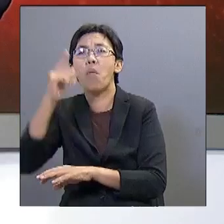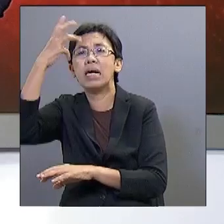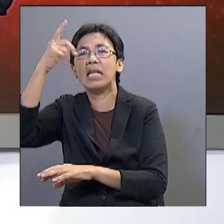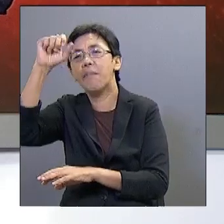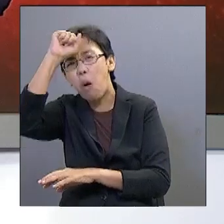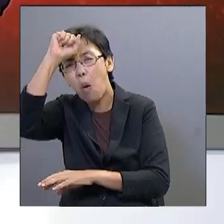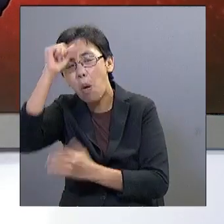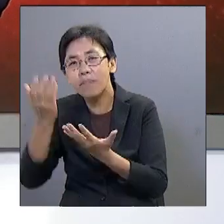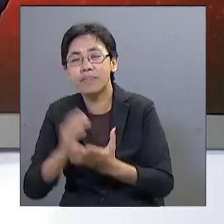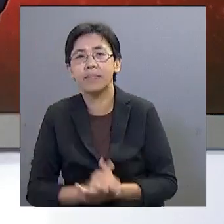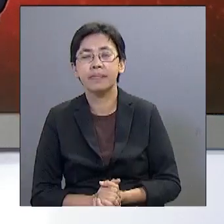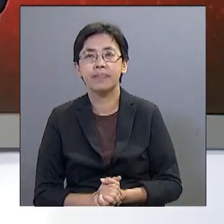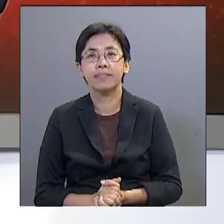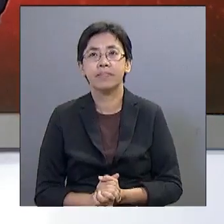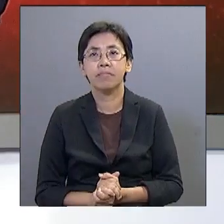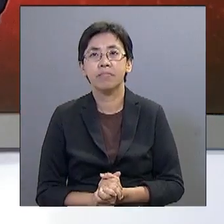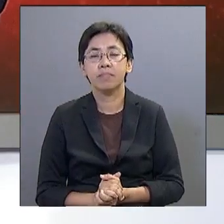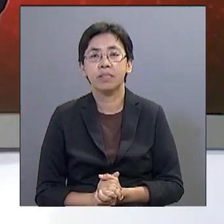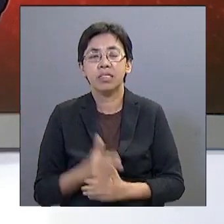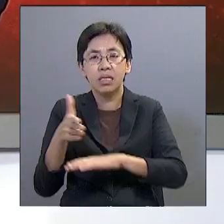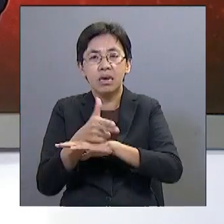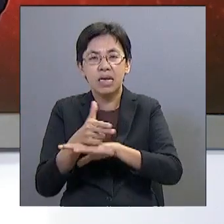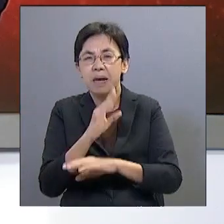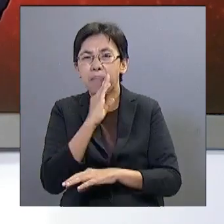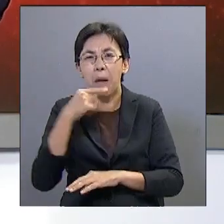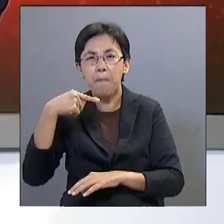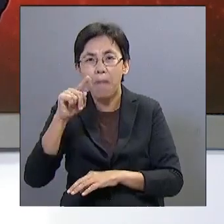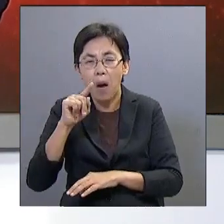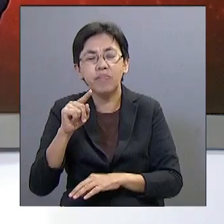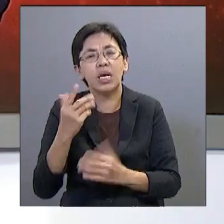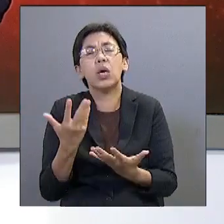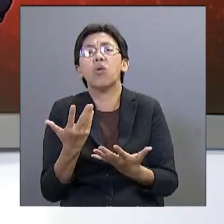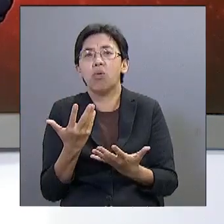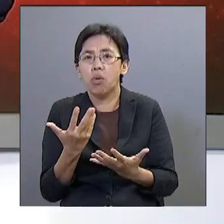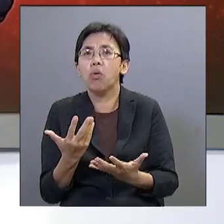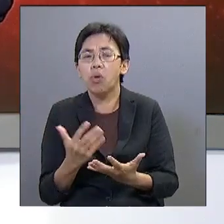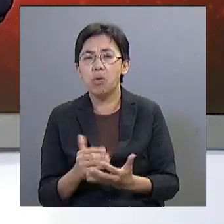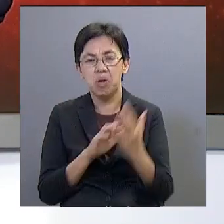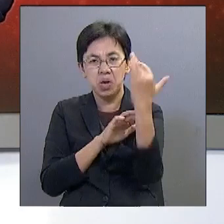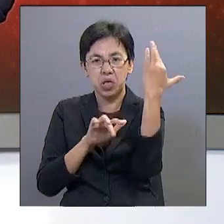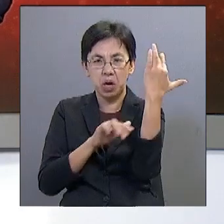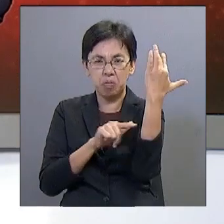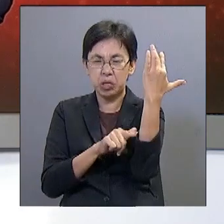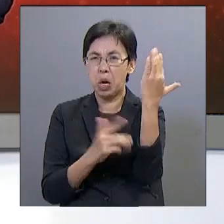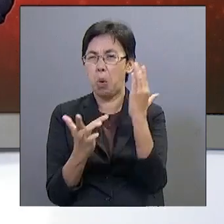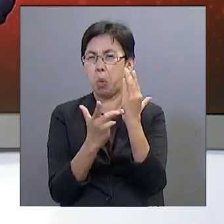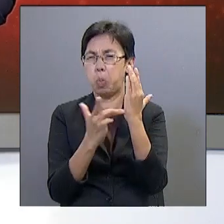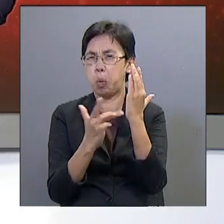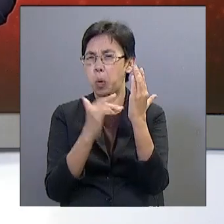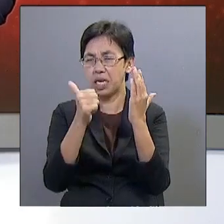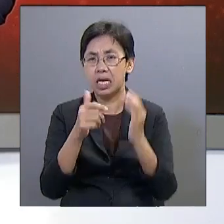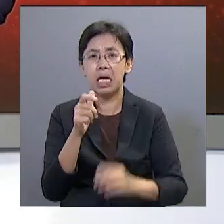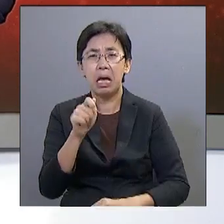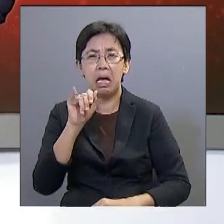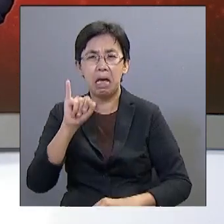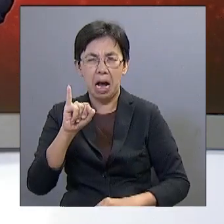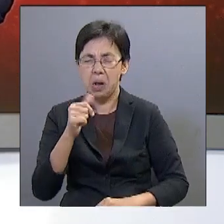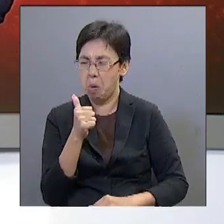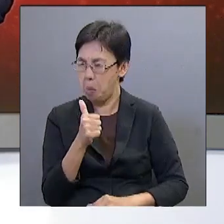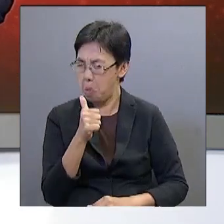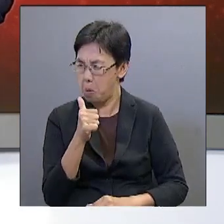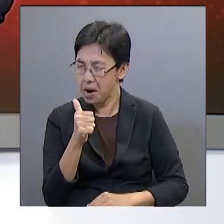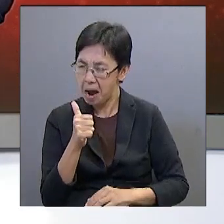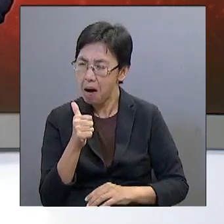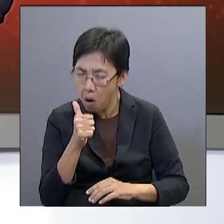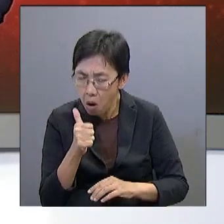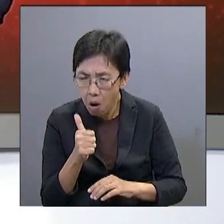คุผชม ค่ะ การสรางคลปปลอมทมีความสมจริแบบนี้ต้องใช้คอพิวเตอรระดับสูง และ็ปัญญาประดิหรอ AIที่ส